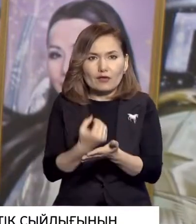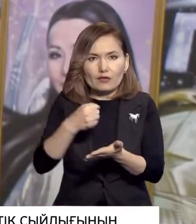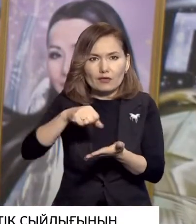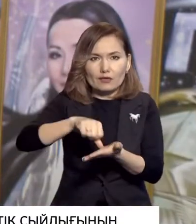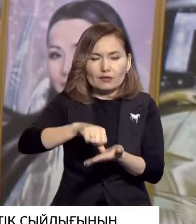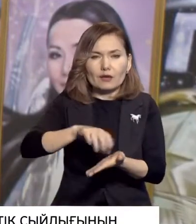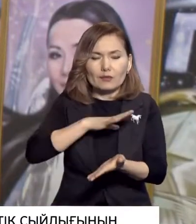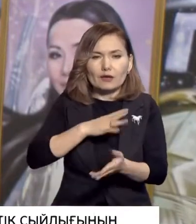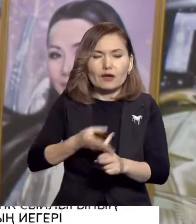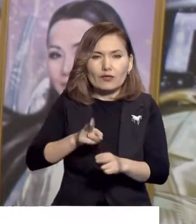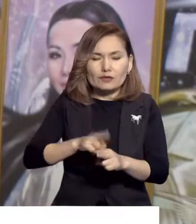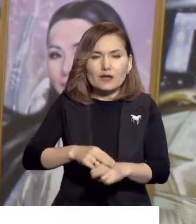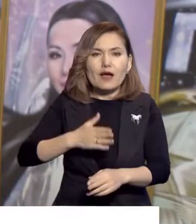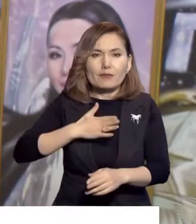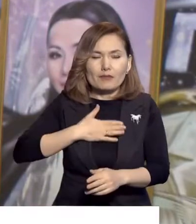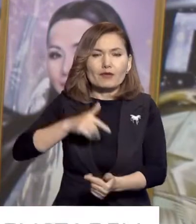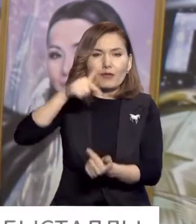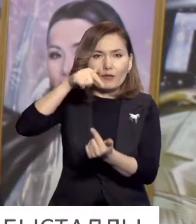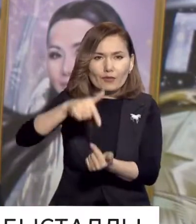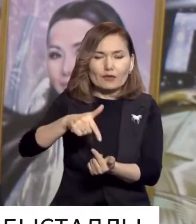енді.